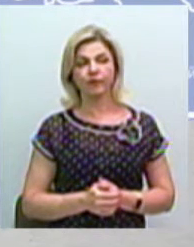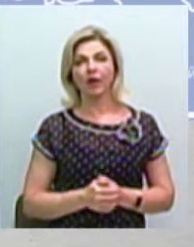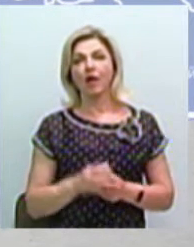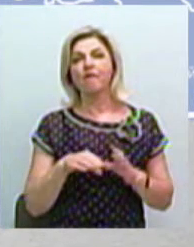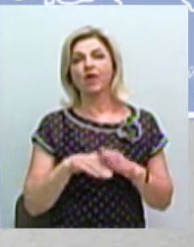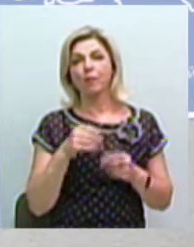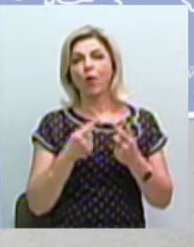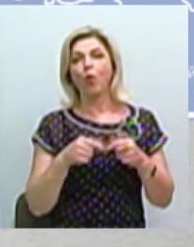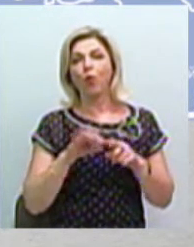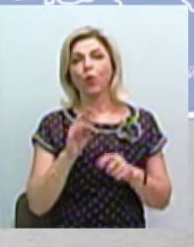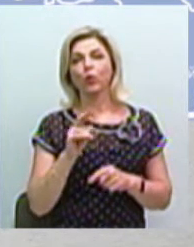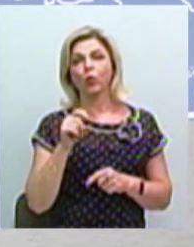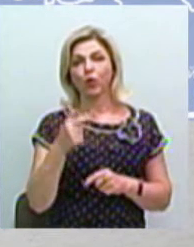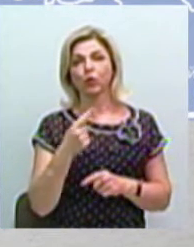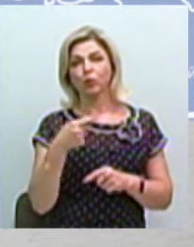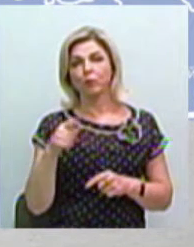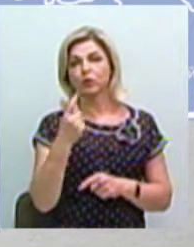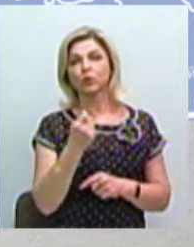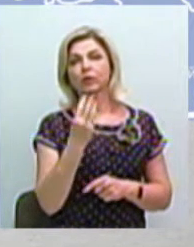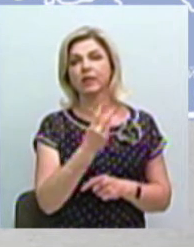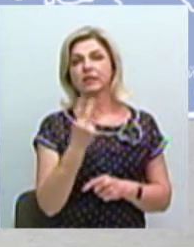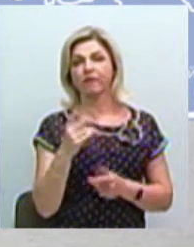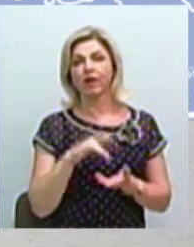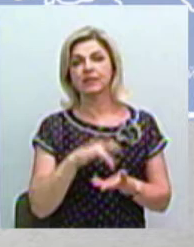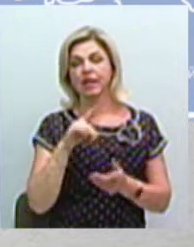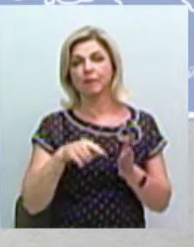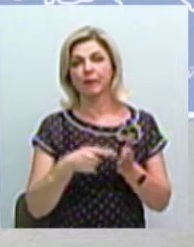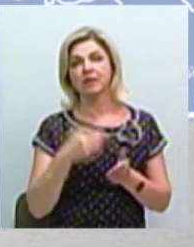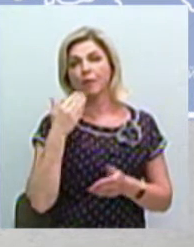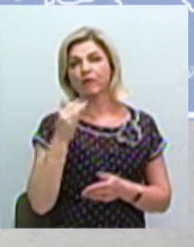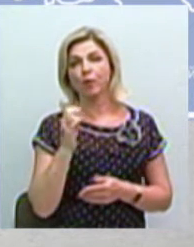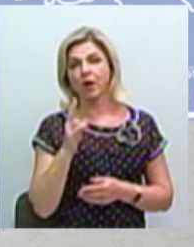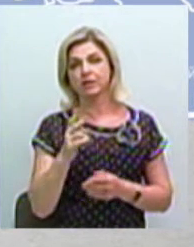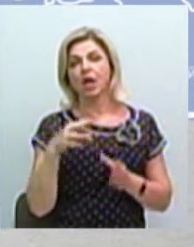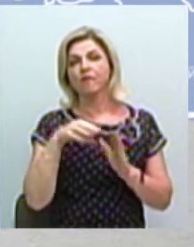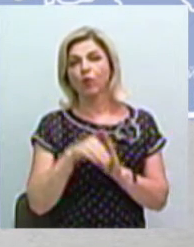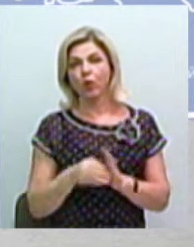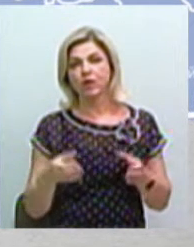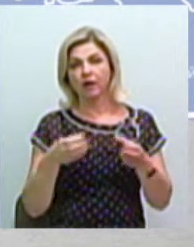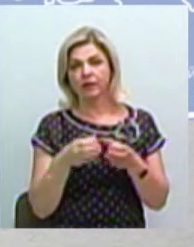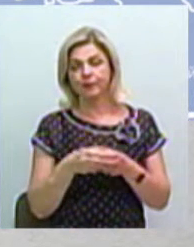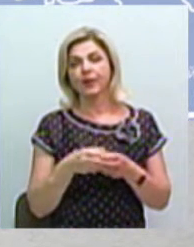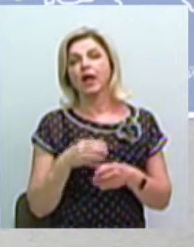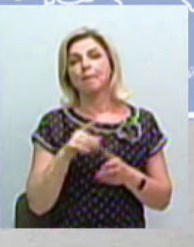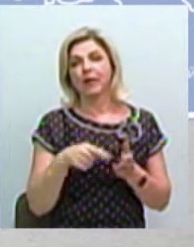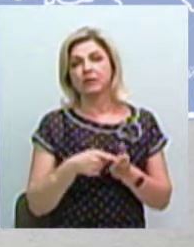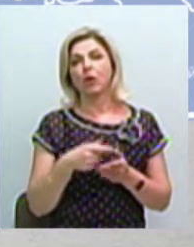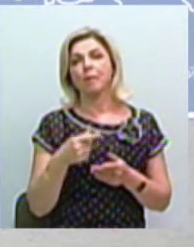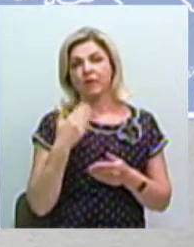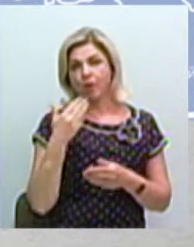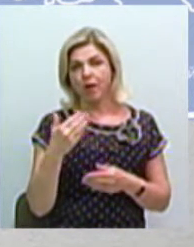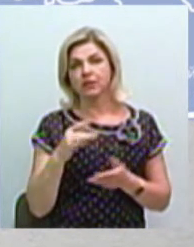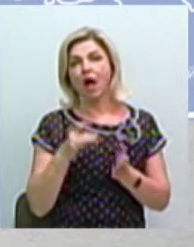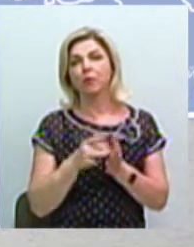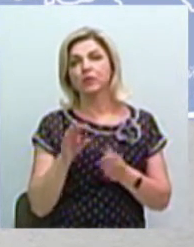Одномандатний виборчий округ номер 132. Центр – місто Первомайськ. До складу округу входять місто Первомайськ,